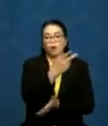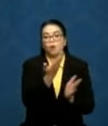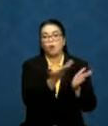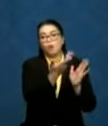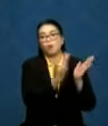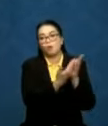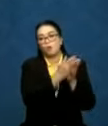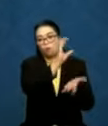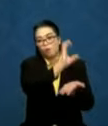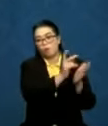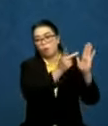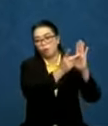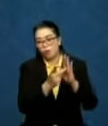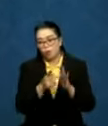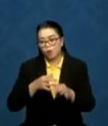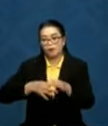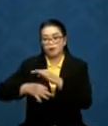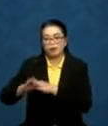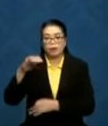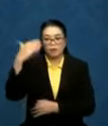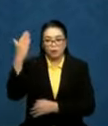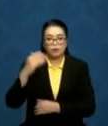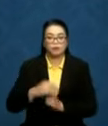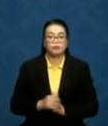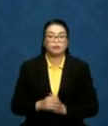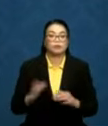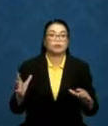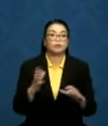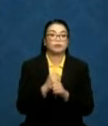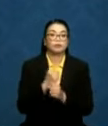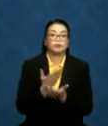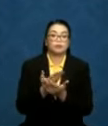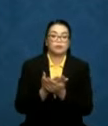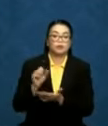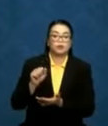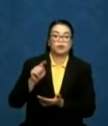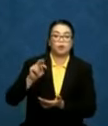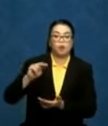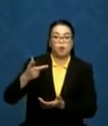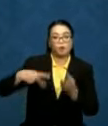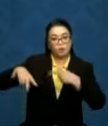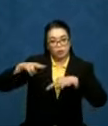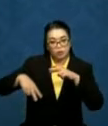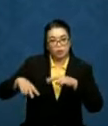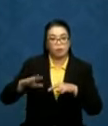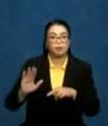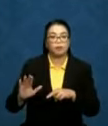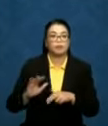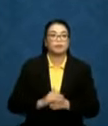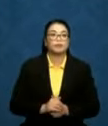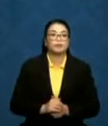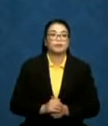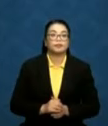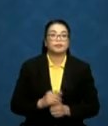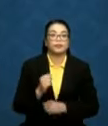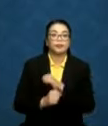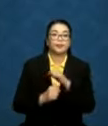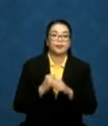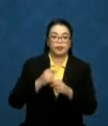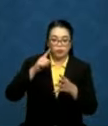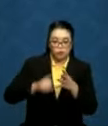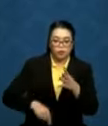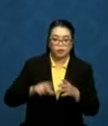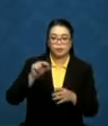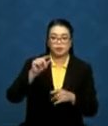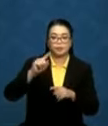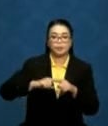ขอเงินจากกองทุนได้ครับเ่อขอรายงานผู้สอบบัญชีแล้วก็รายงานการสอบบัญชีเอ่อสำหรับปีสิ้นสุดวัน